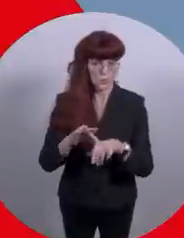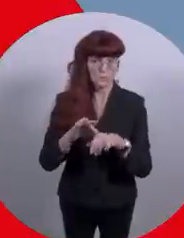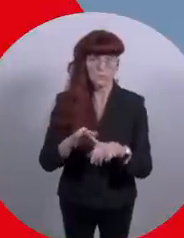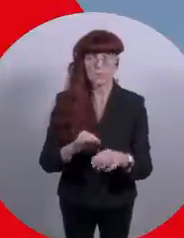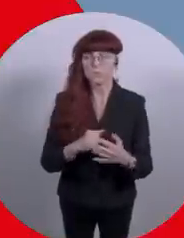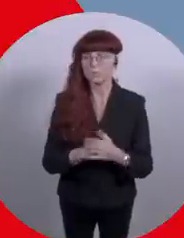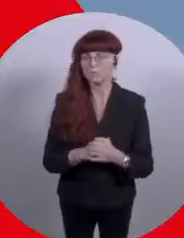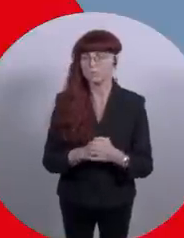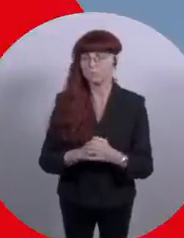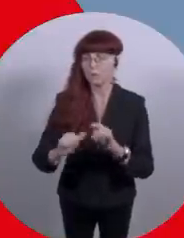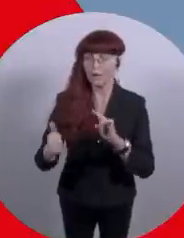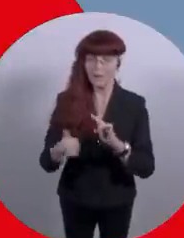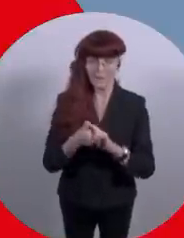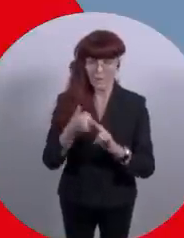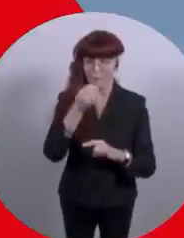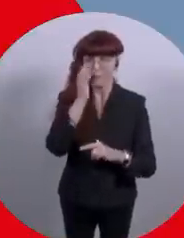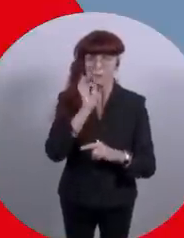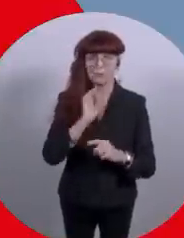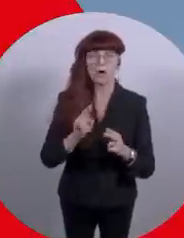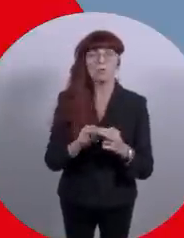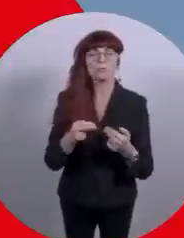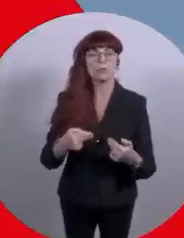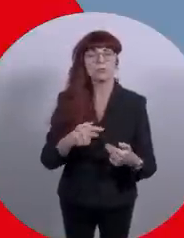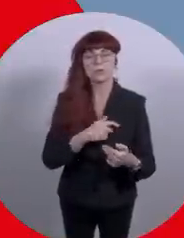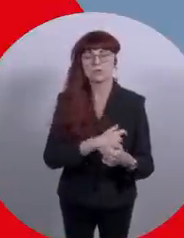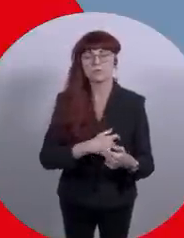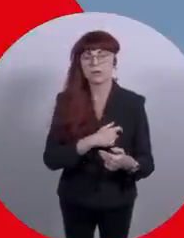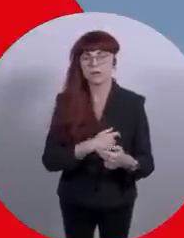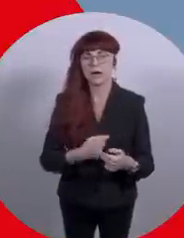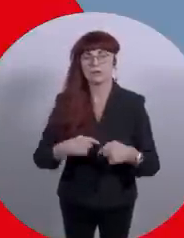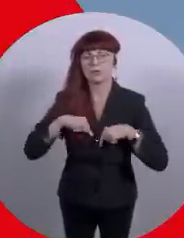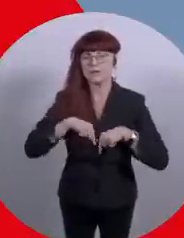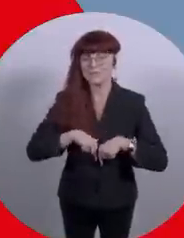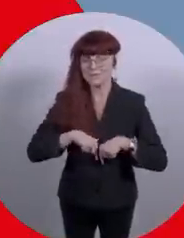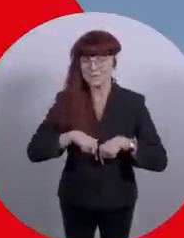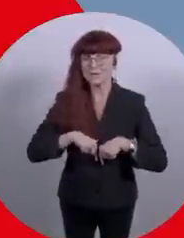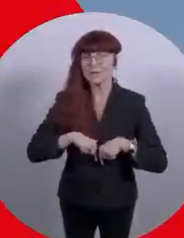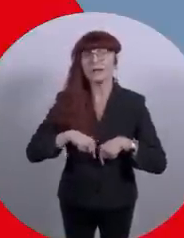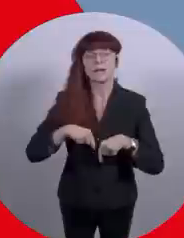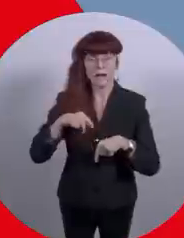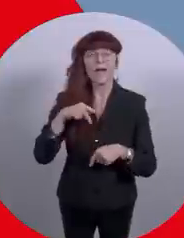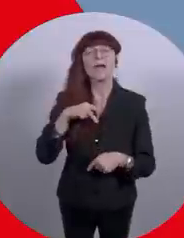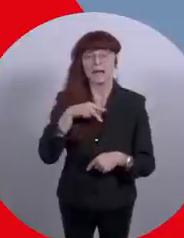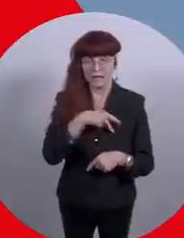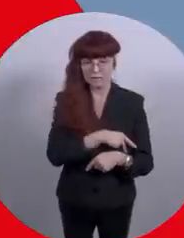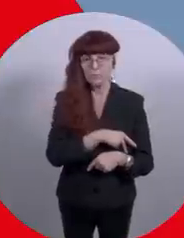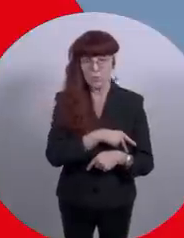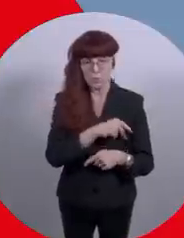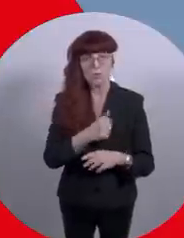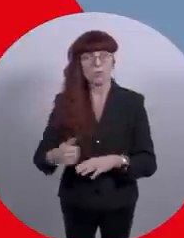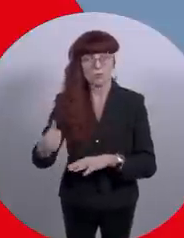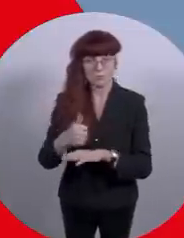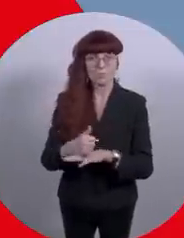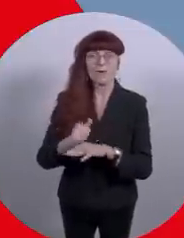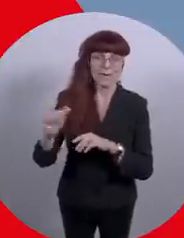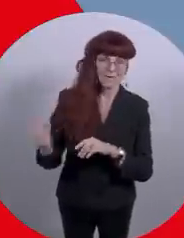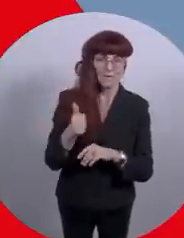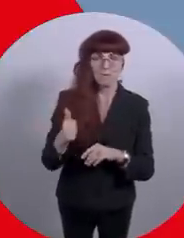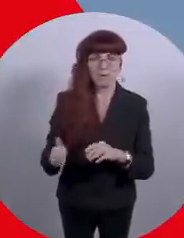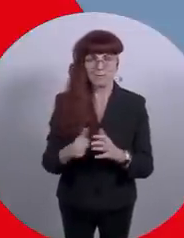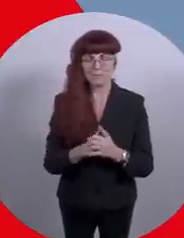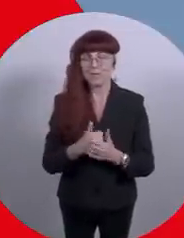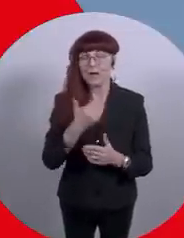die erste Frau als bundesparteivorsitzende an der Spitze der österreichischen Sozialdemokratie Liebe